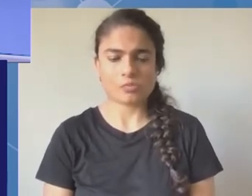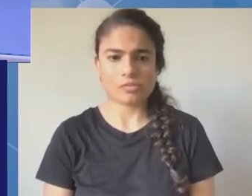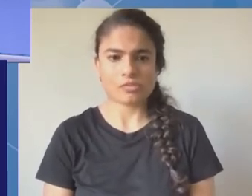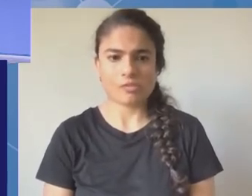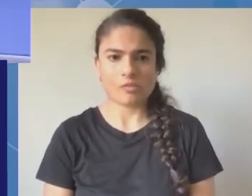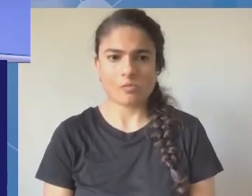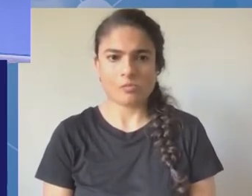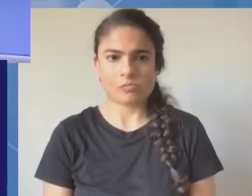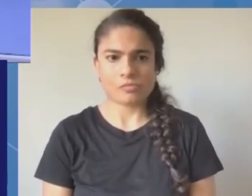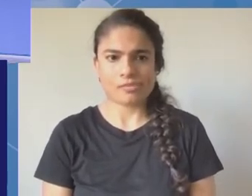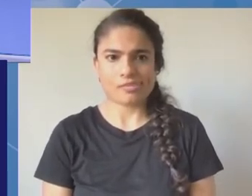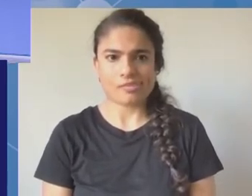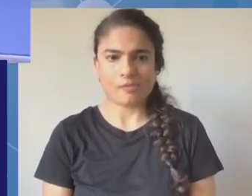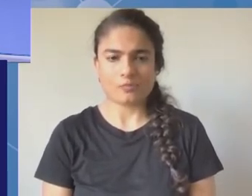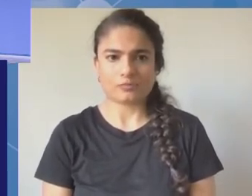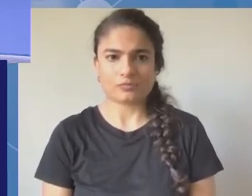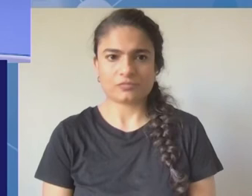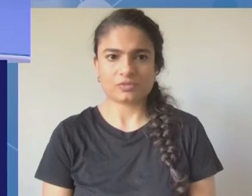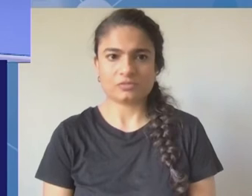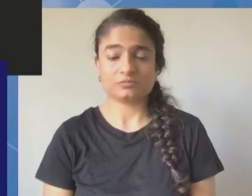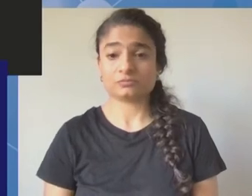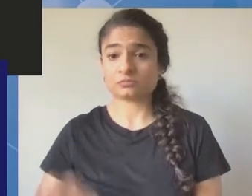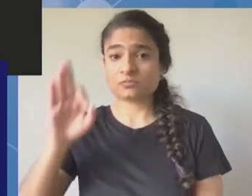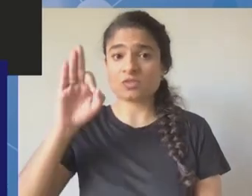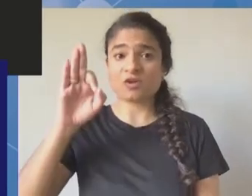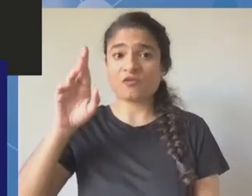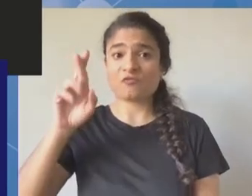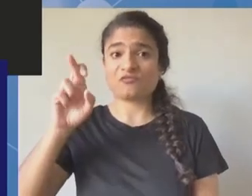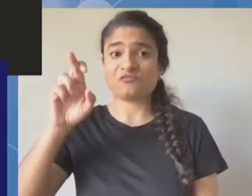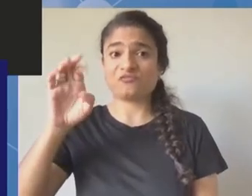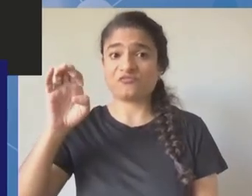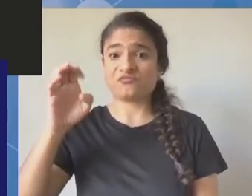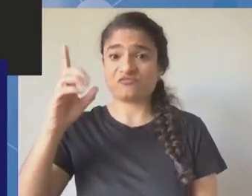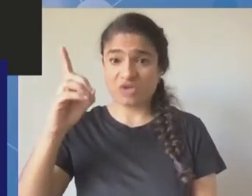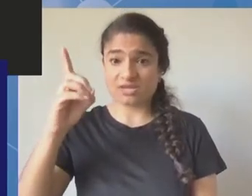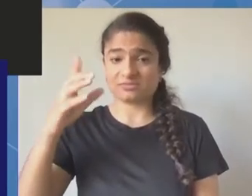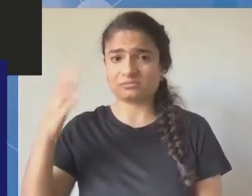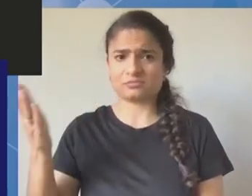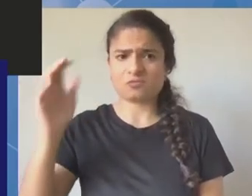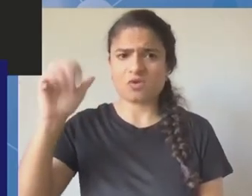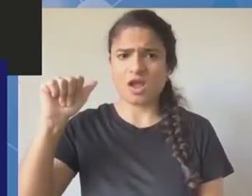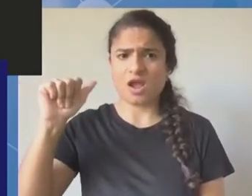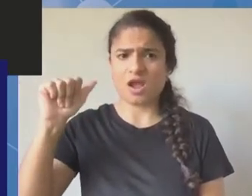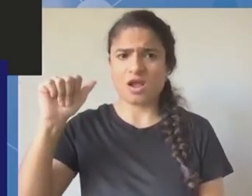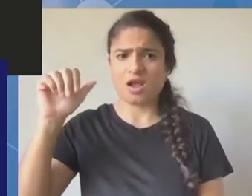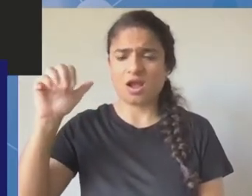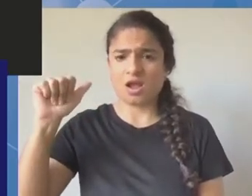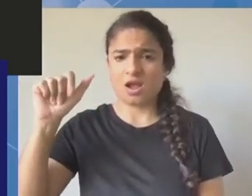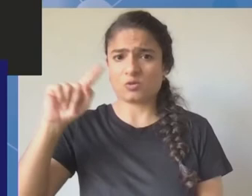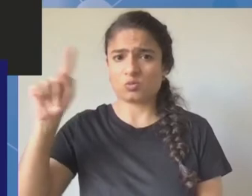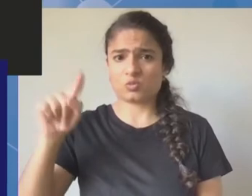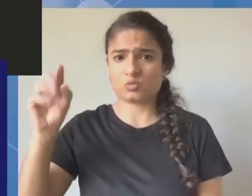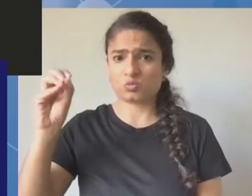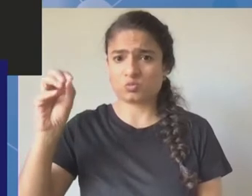the opportunity to speak. Yes. 下面非常感谢让我这次在这里发言。我的名字叫